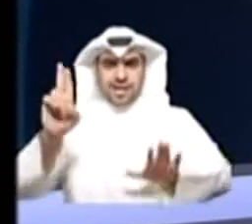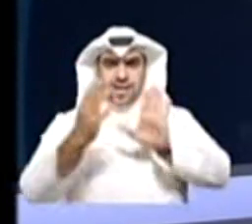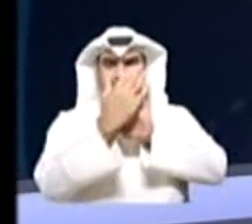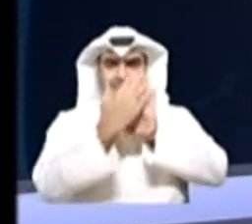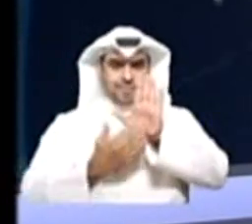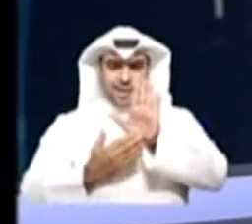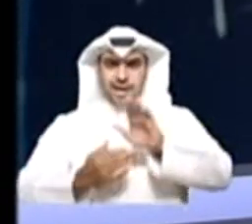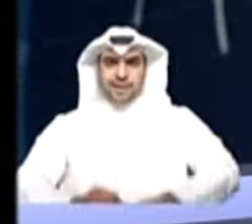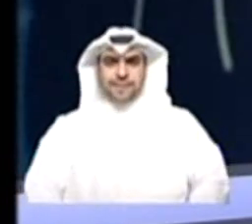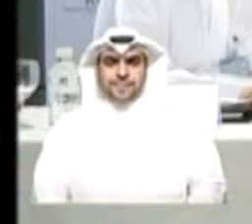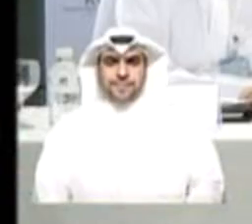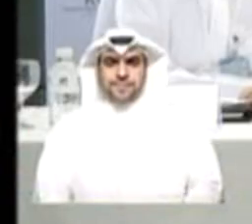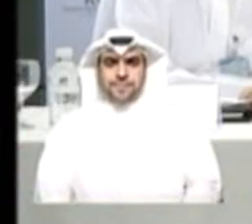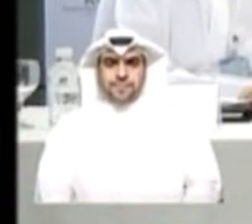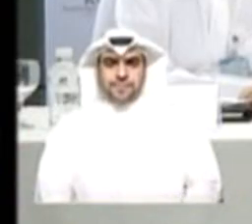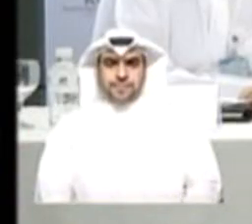الشمري.